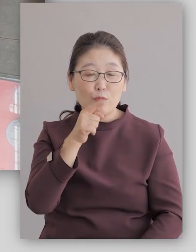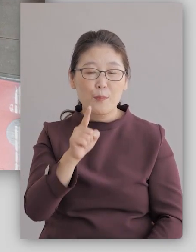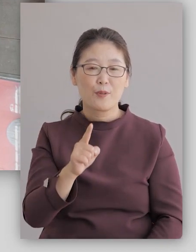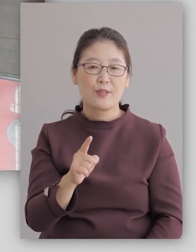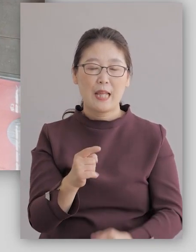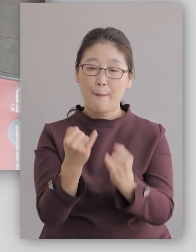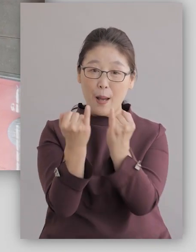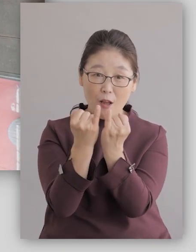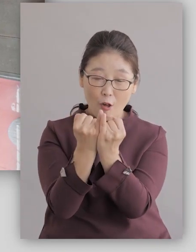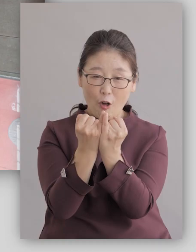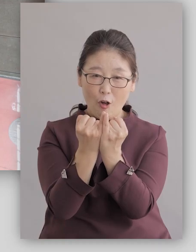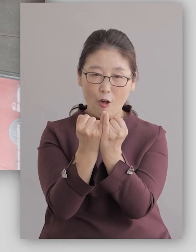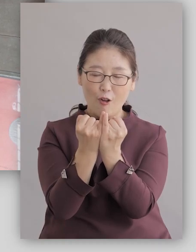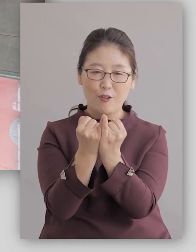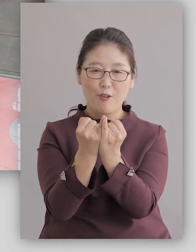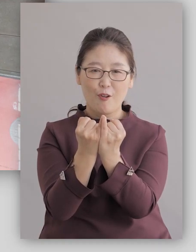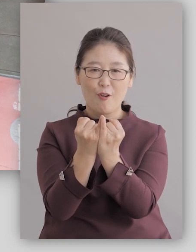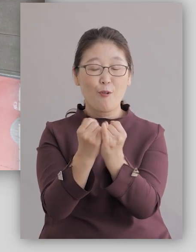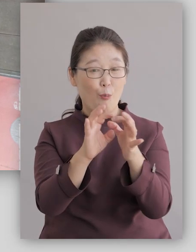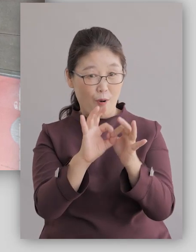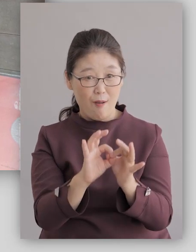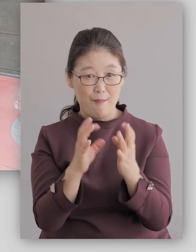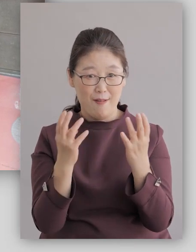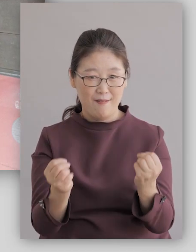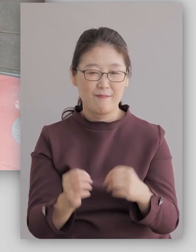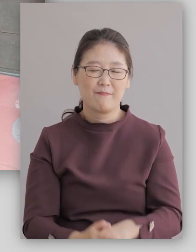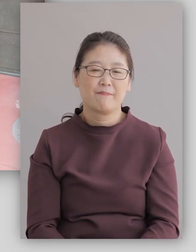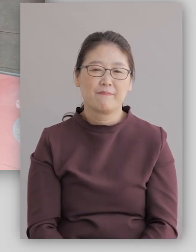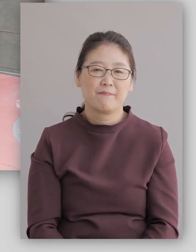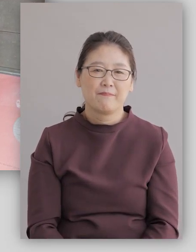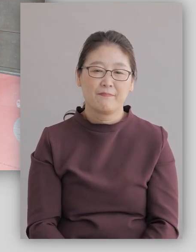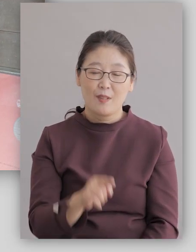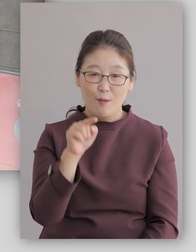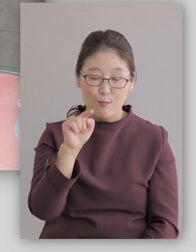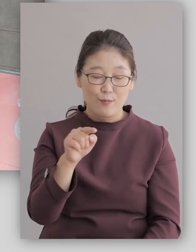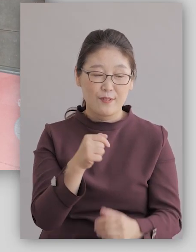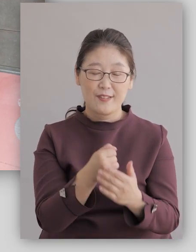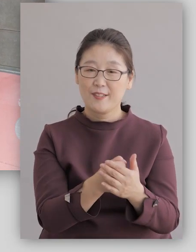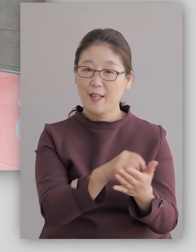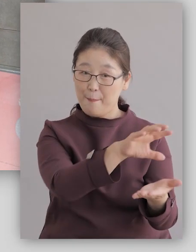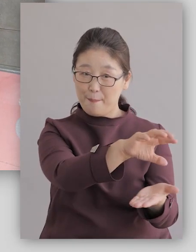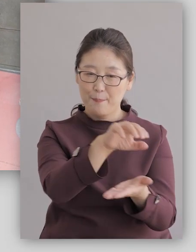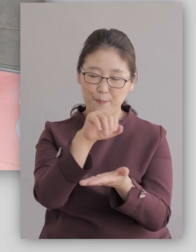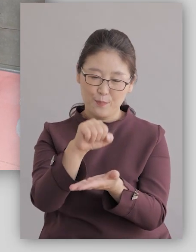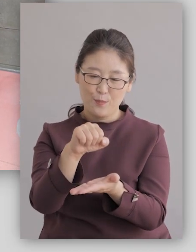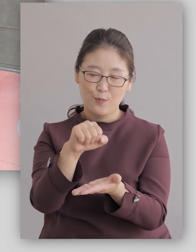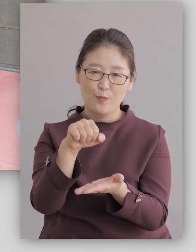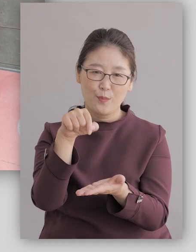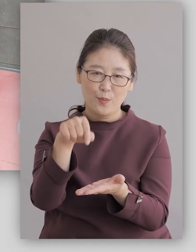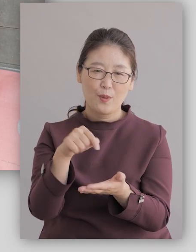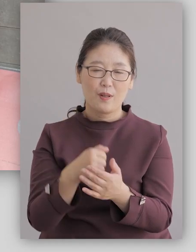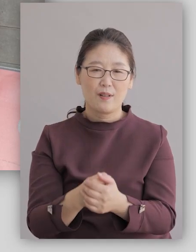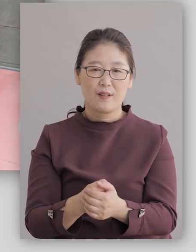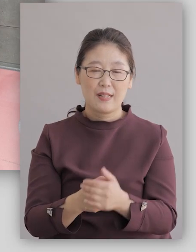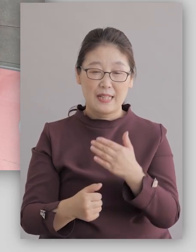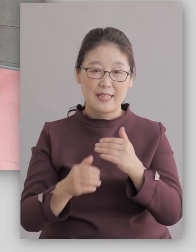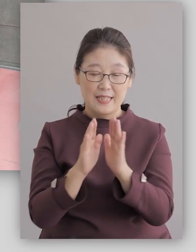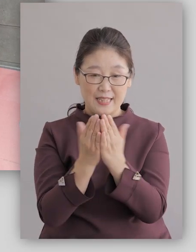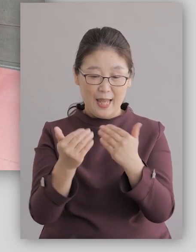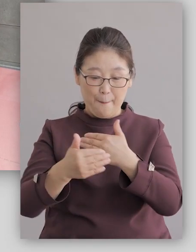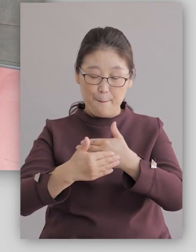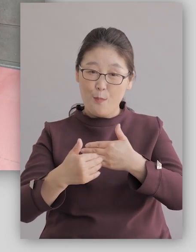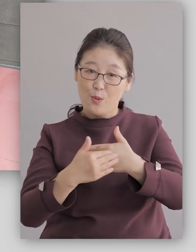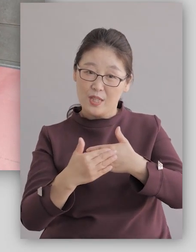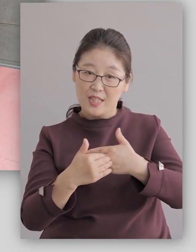좀 발굴이 될 필요가 있겠다는 생각이 들어서 이번 전시에 초대를 했는데요. 표지화 보이시나요?